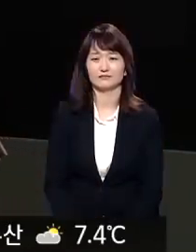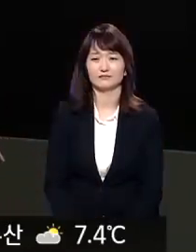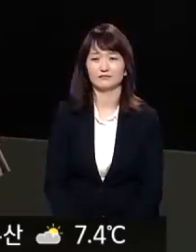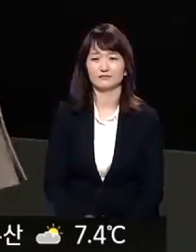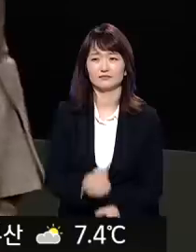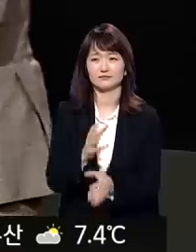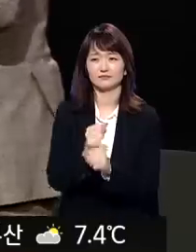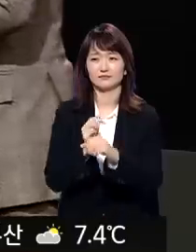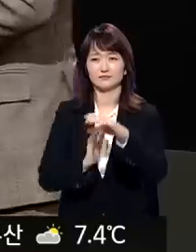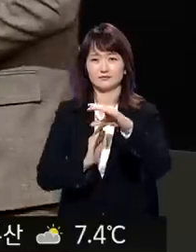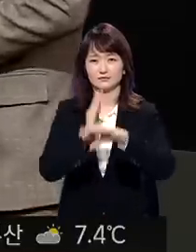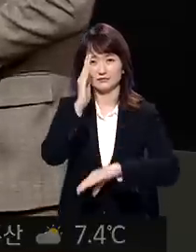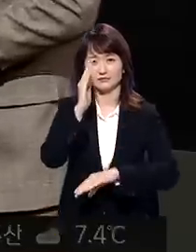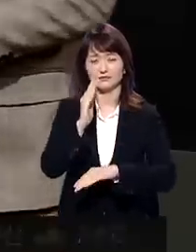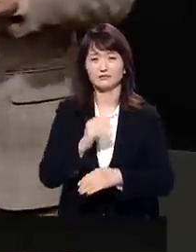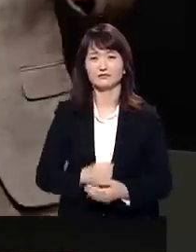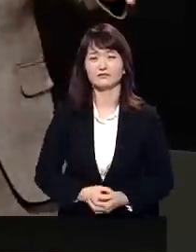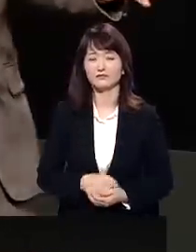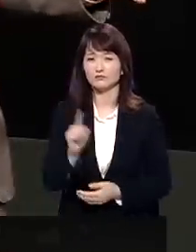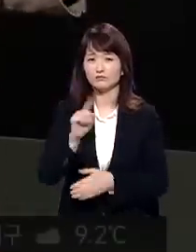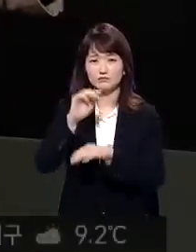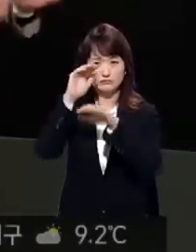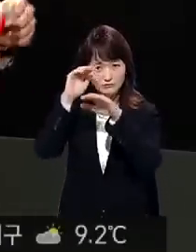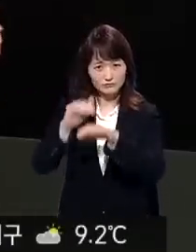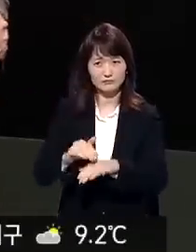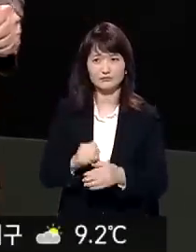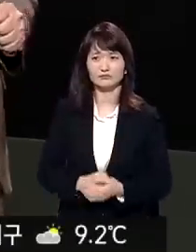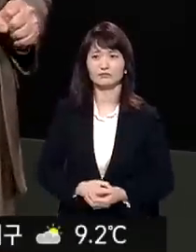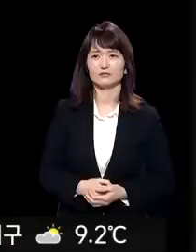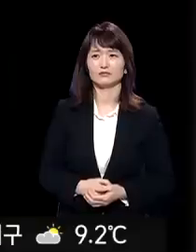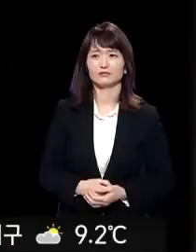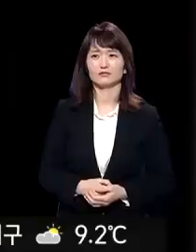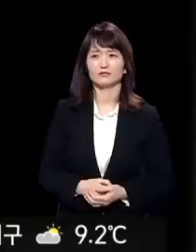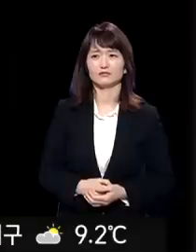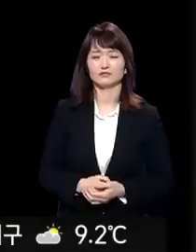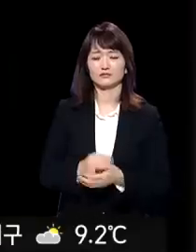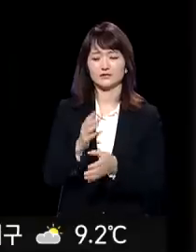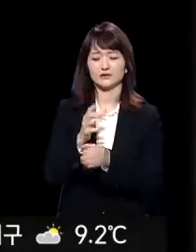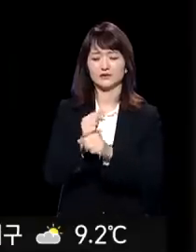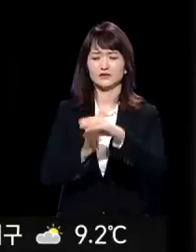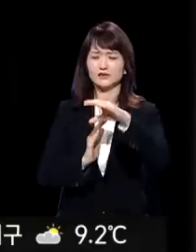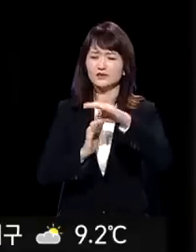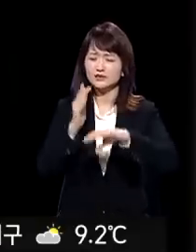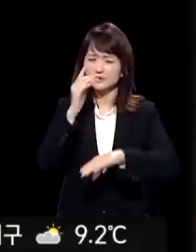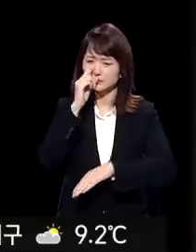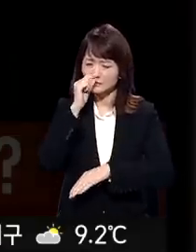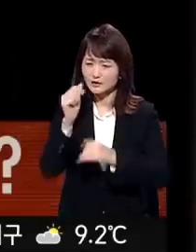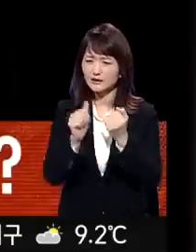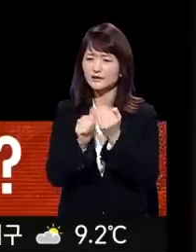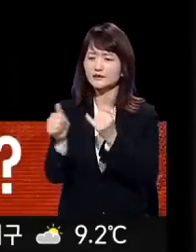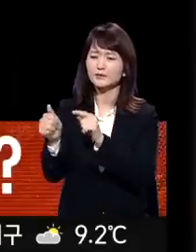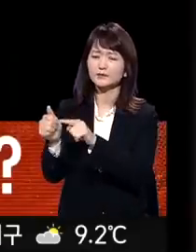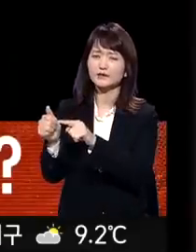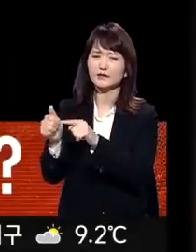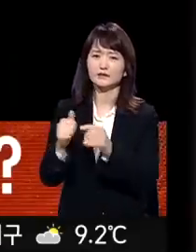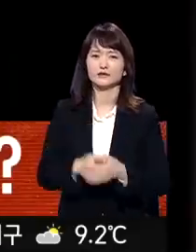자, 유통기한 지났잖아입니다. 어떤 사연일까요? 네, 유통기한에 너무 민감한 남편 때문에 고민이다 이런 아내 사연입니다. 평소에 남편은